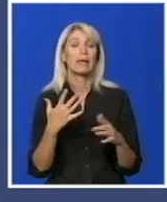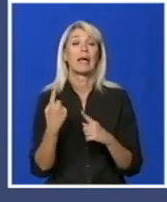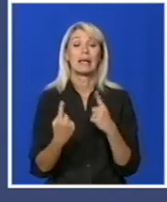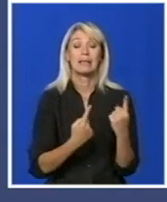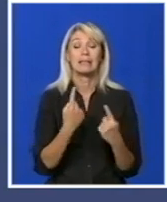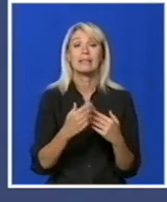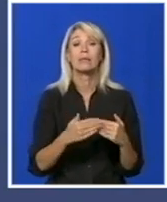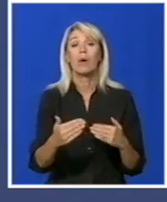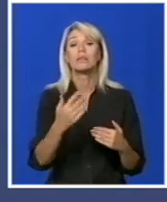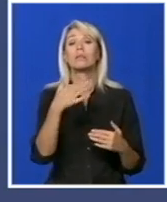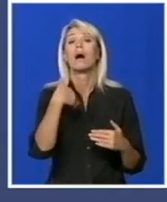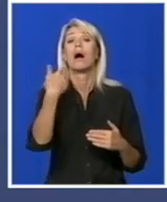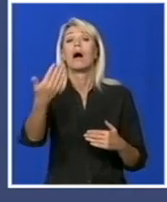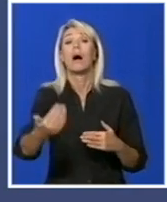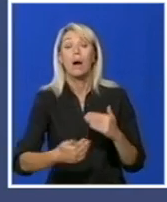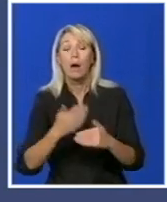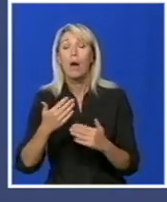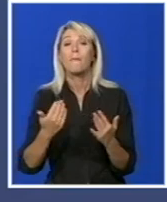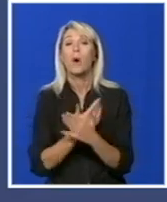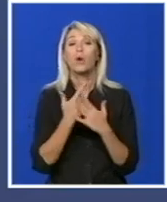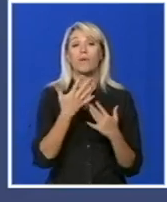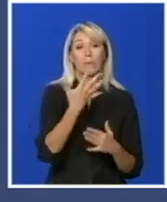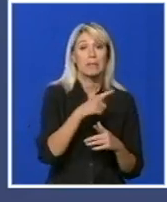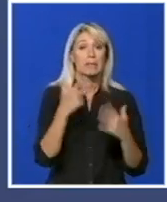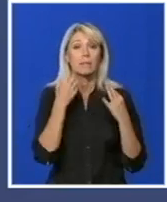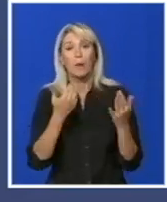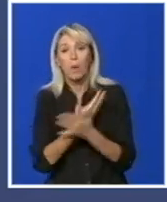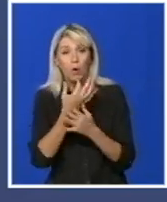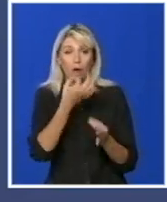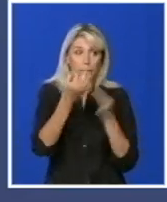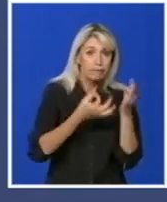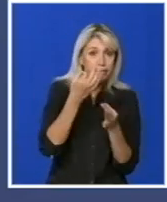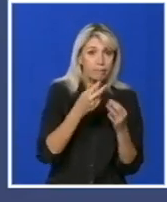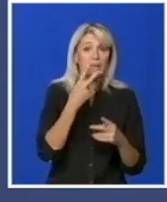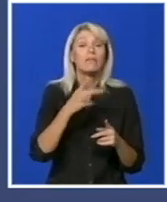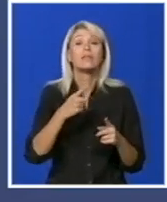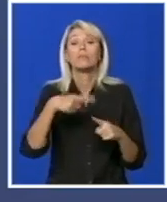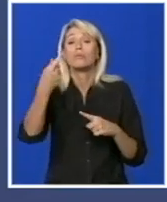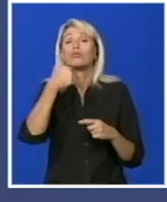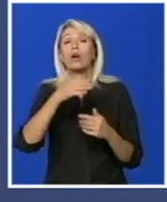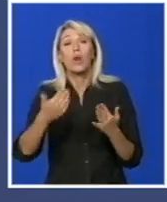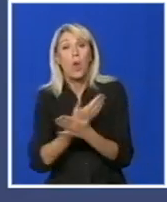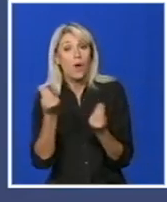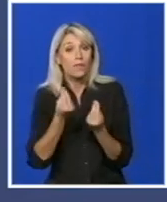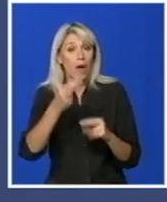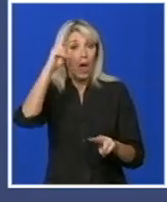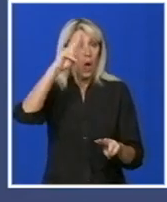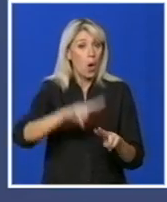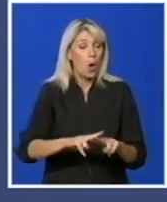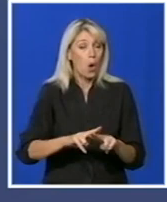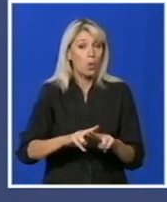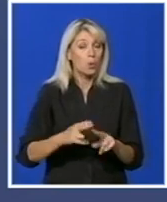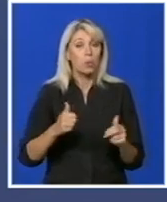ćemo nakon 5 do 7 dana ponovo evaluirati i doći do sledećeg zaključka. Da li ćemo i prema